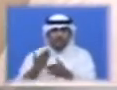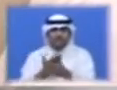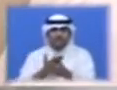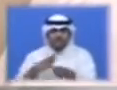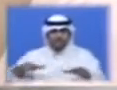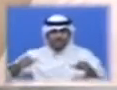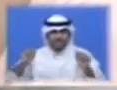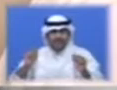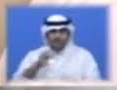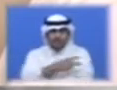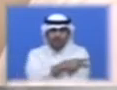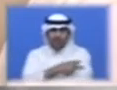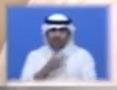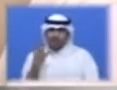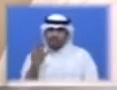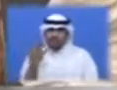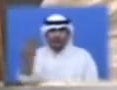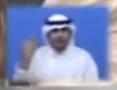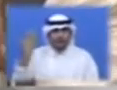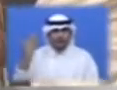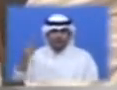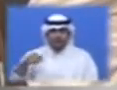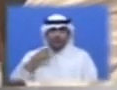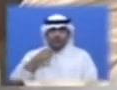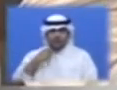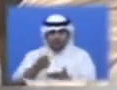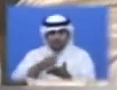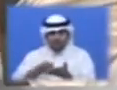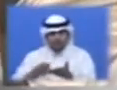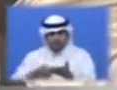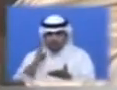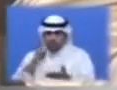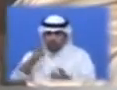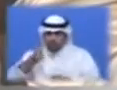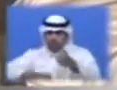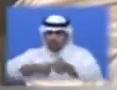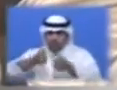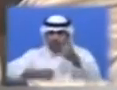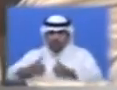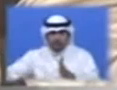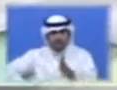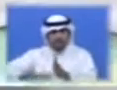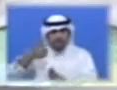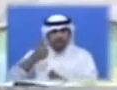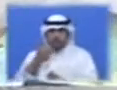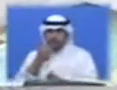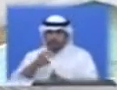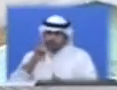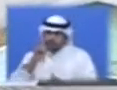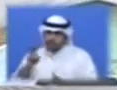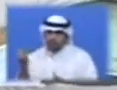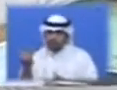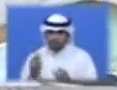لليوم الثالث على التوالي، وتحرص على تطبيق الإجراءات القانونية في قبول طلبات الترشح المقدمة من قبل